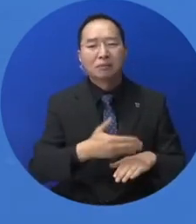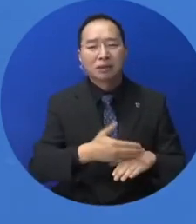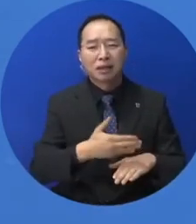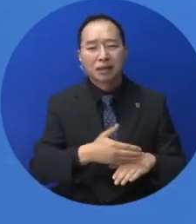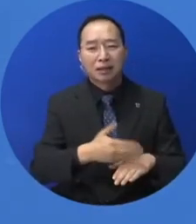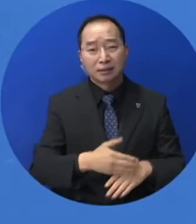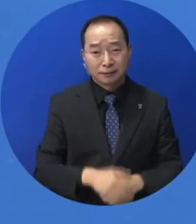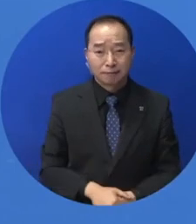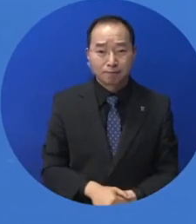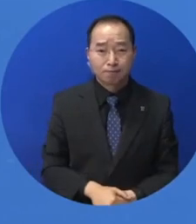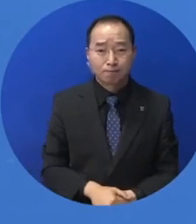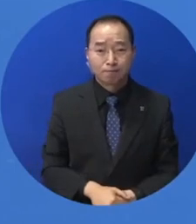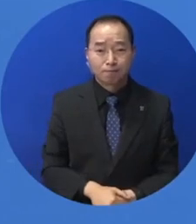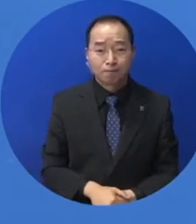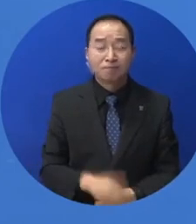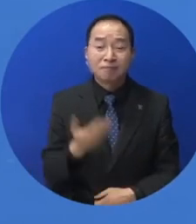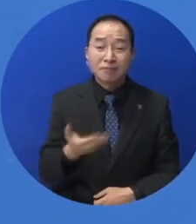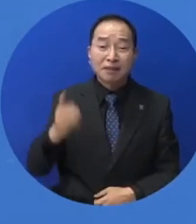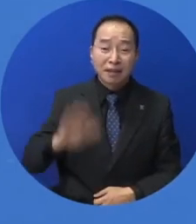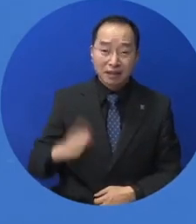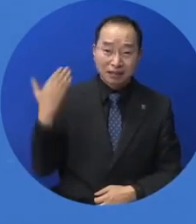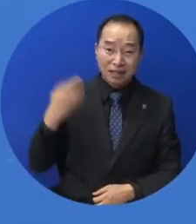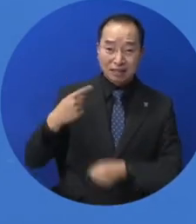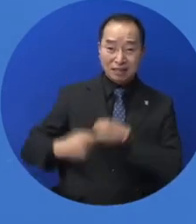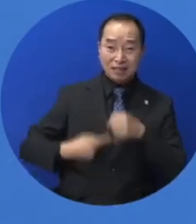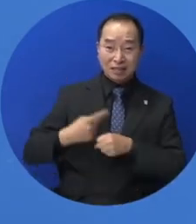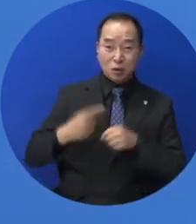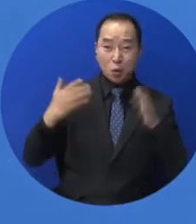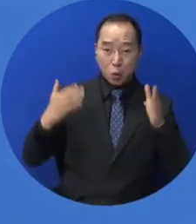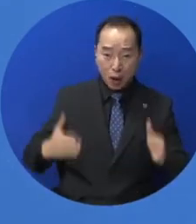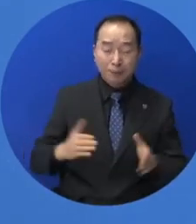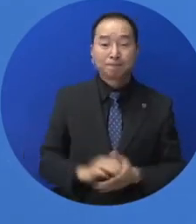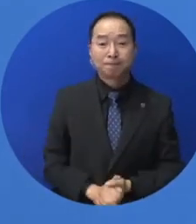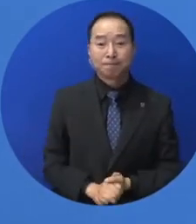말씀을 드립니다. 그런데 제가 지난 1년 동안